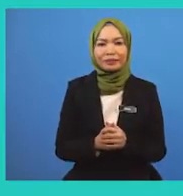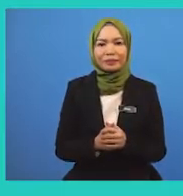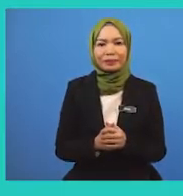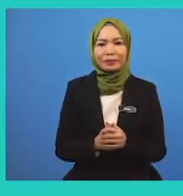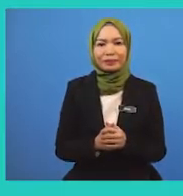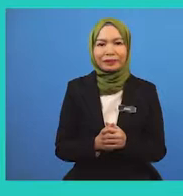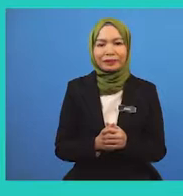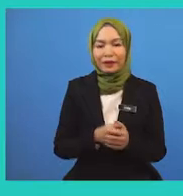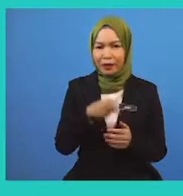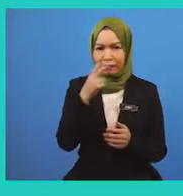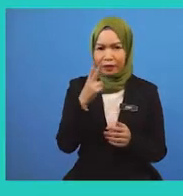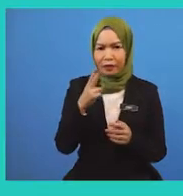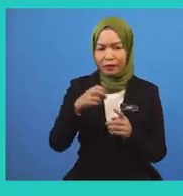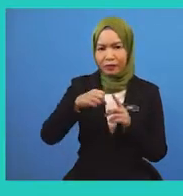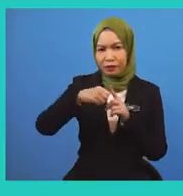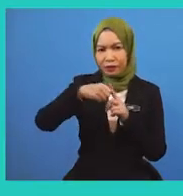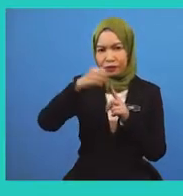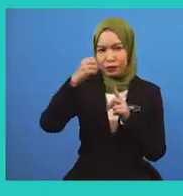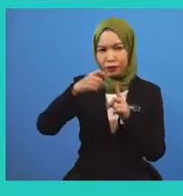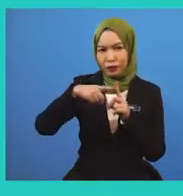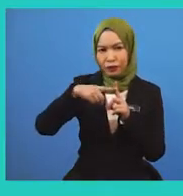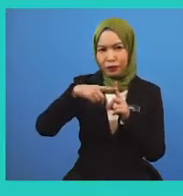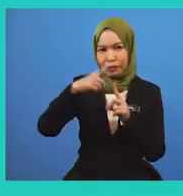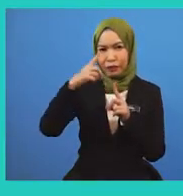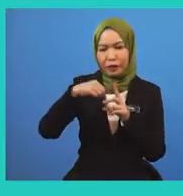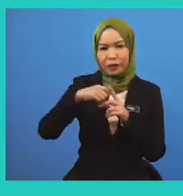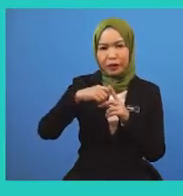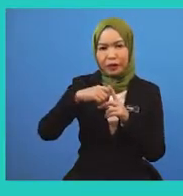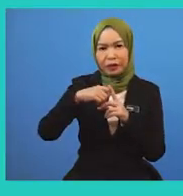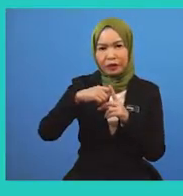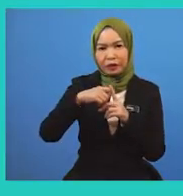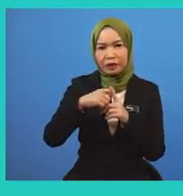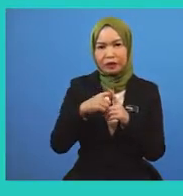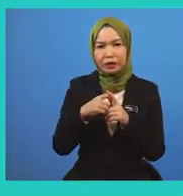Perhatikan bacaan suhu awal air dan bacaan suhu akhir air.